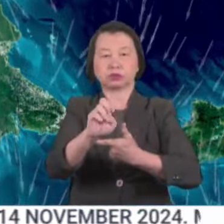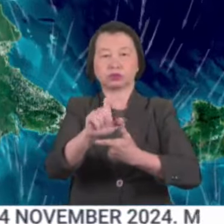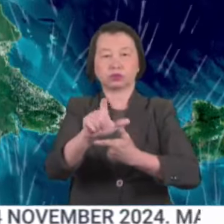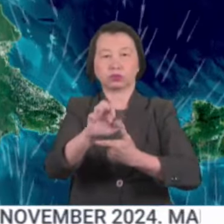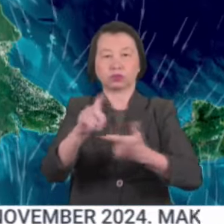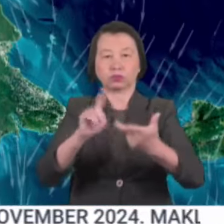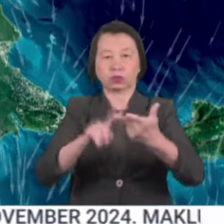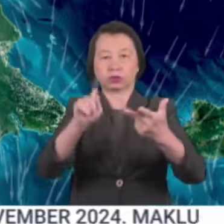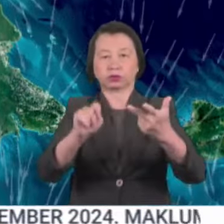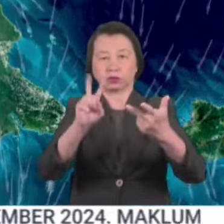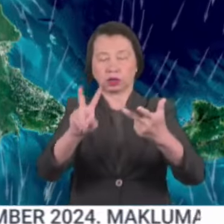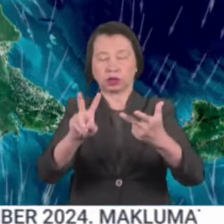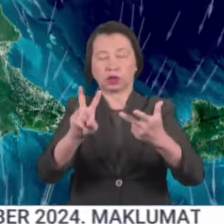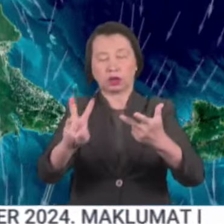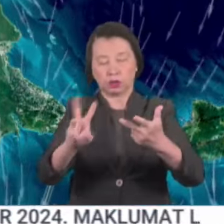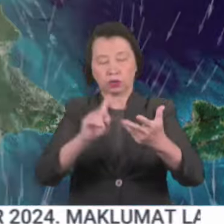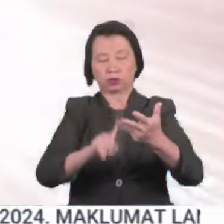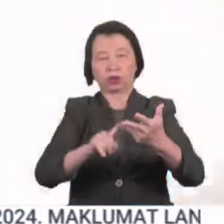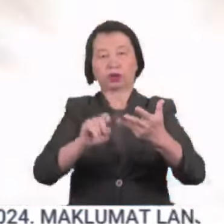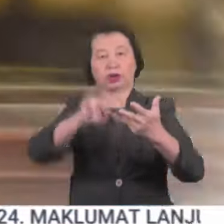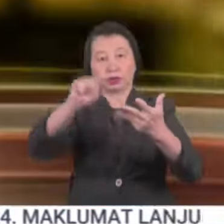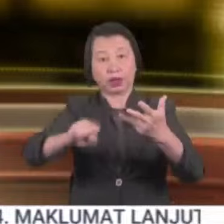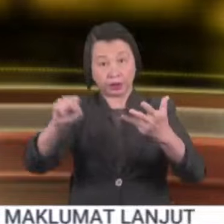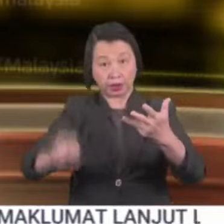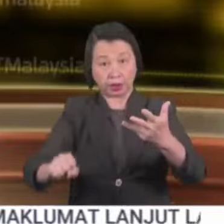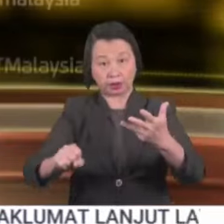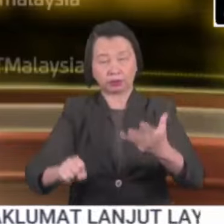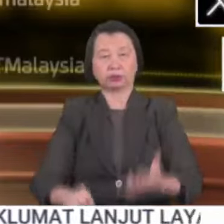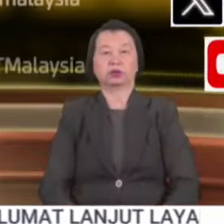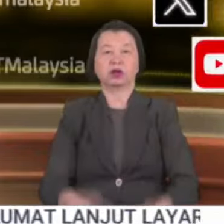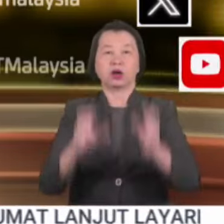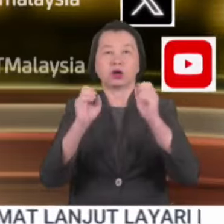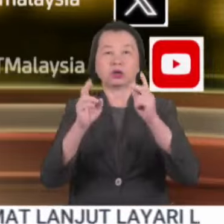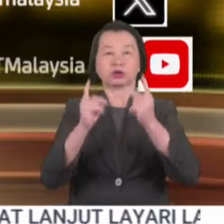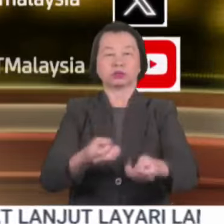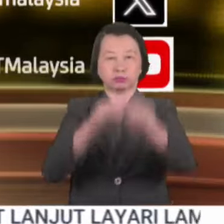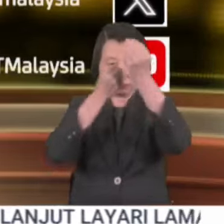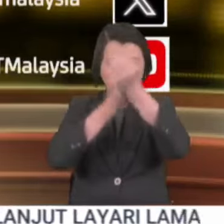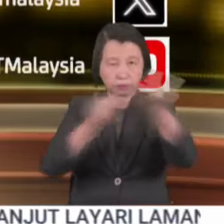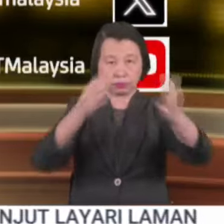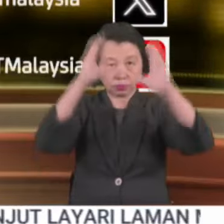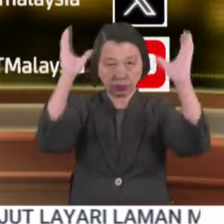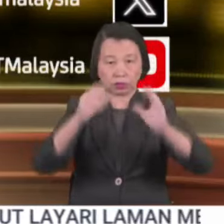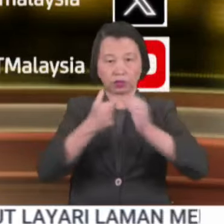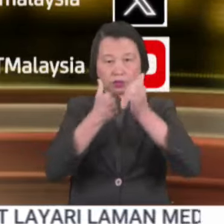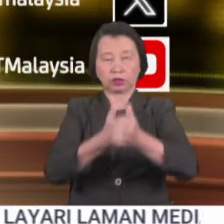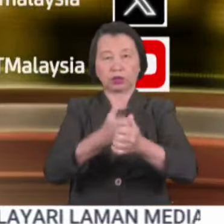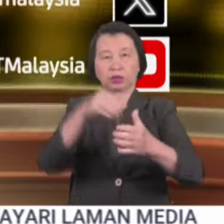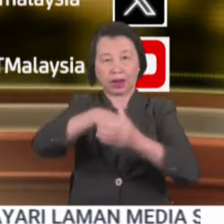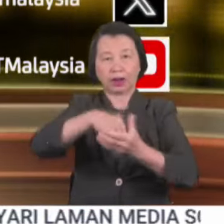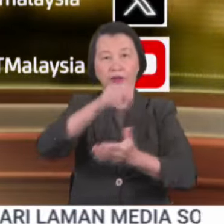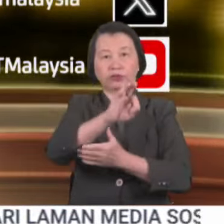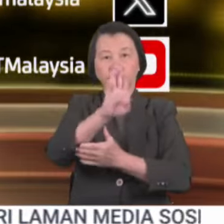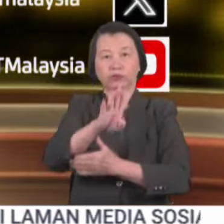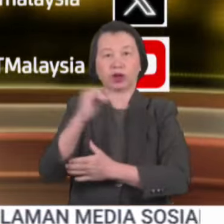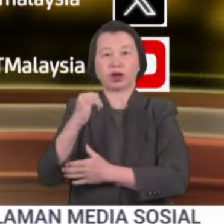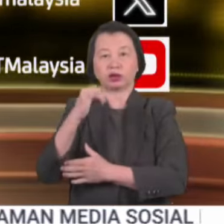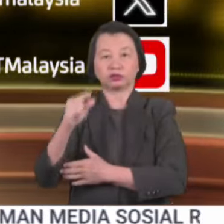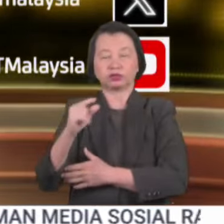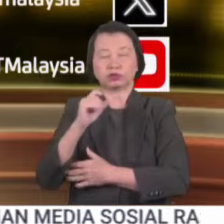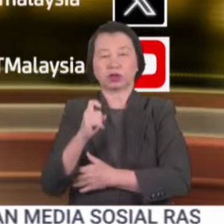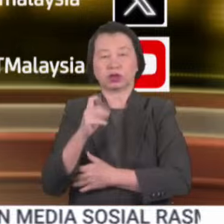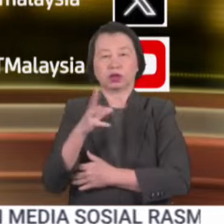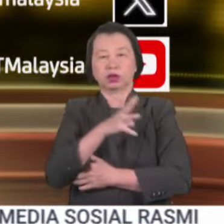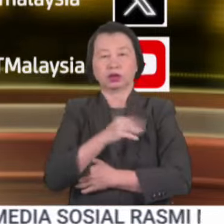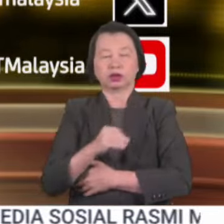perairan Tawau dan juga Sandakan. Baiklah, untuk mendapatkan info cuaca terkini, boleh ikuti kami di Facebook, Instagram, X